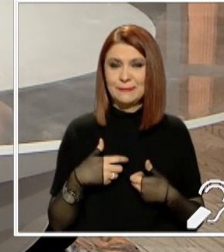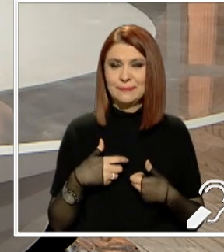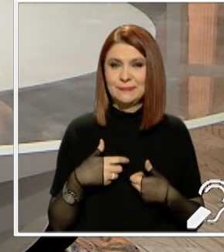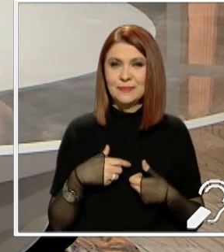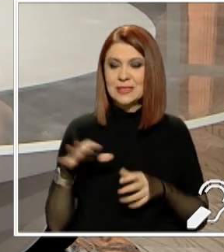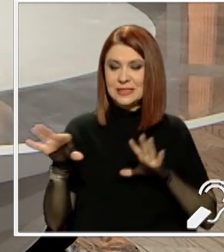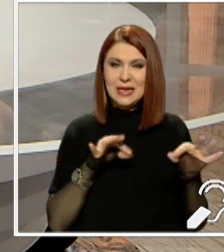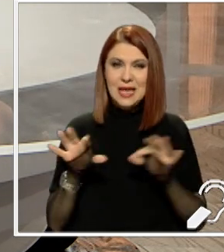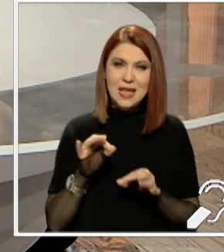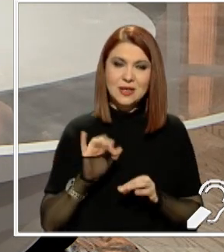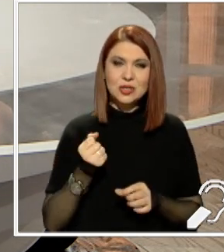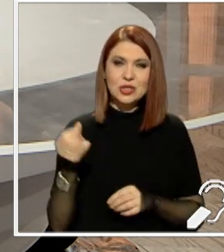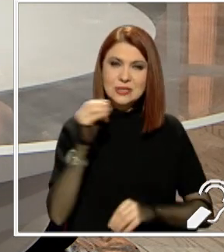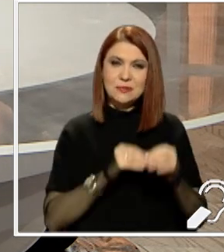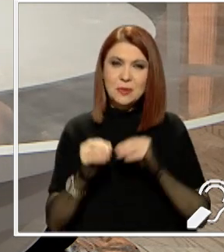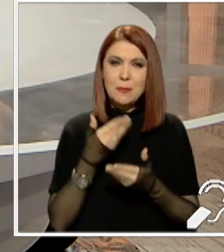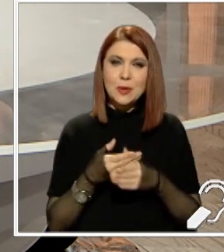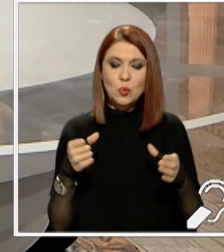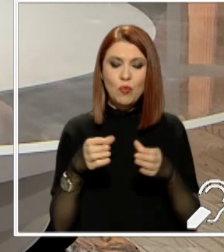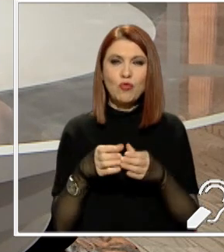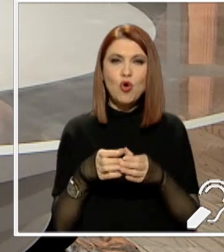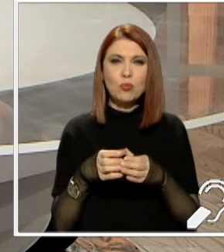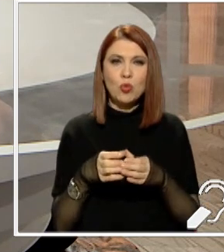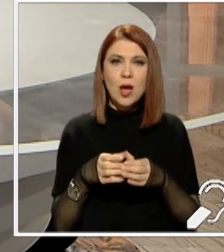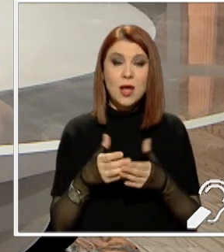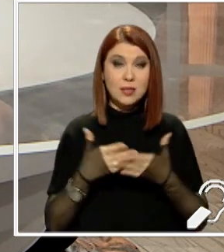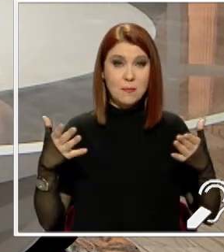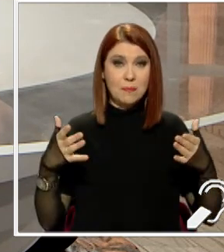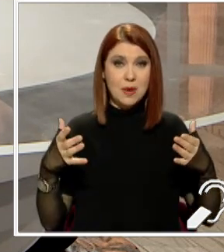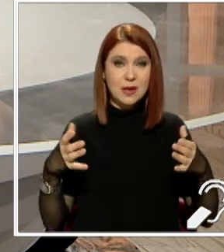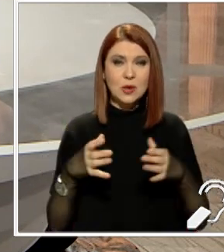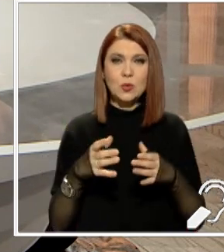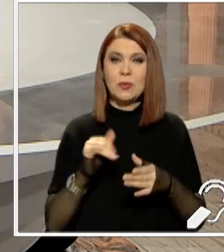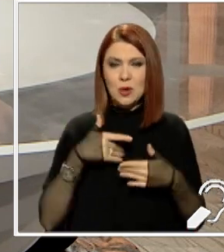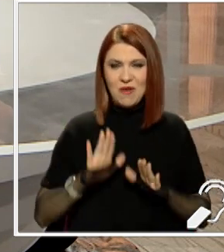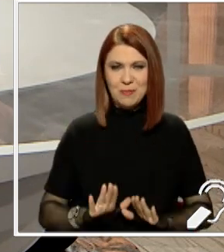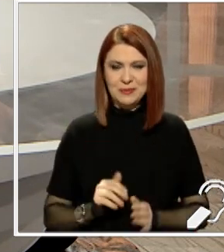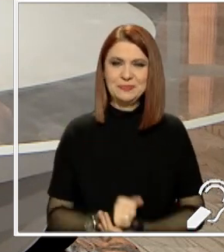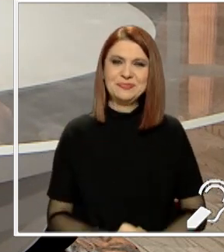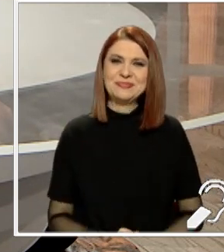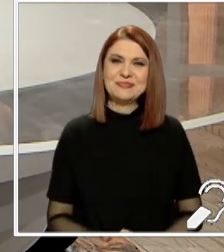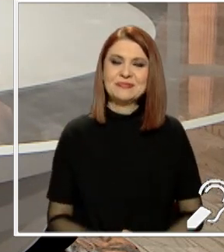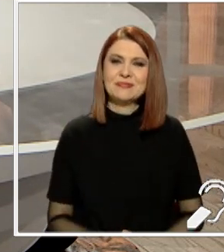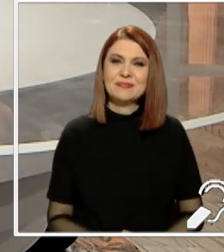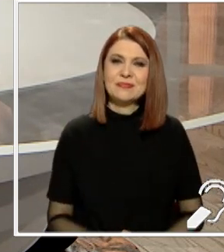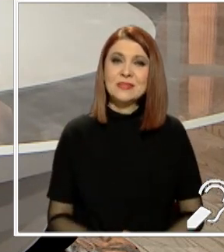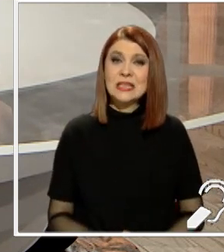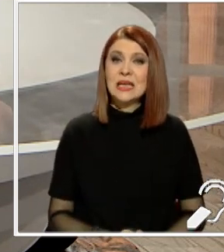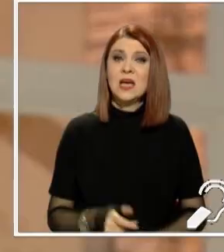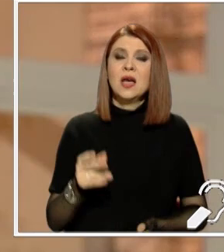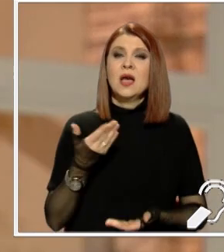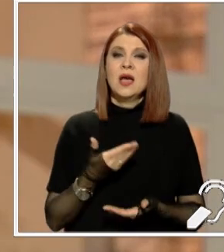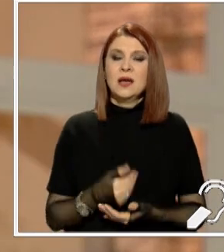să le aleagă și să le orchestreze pentru formula de big band pe care o avem. Each of those